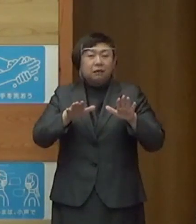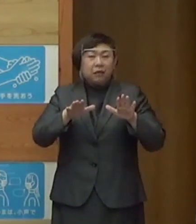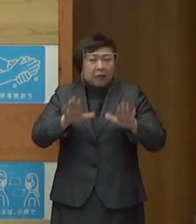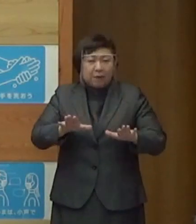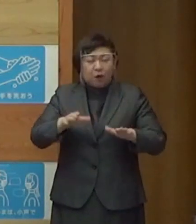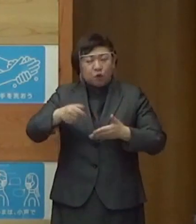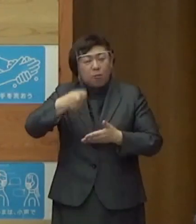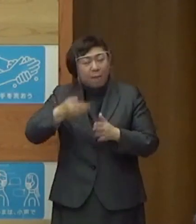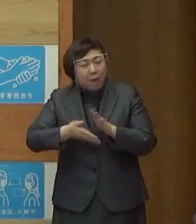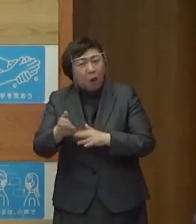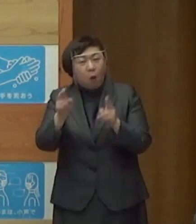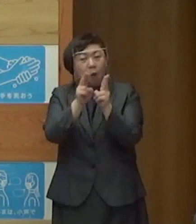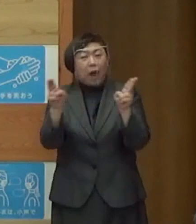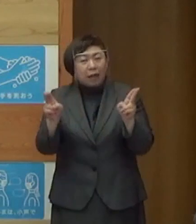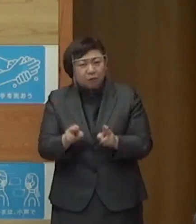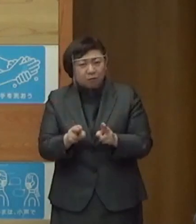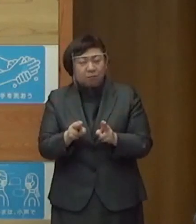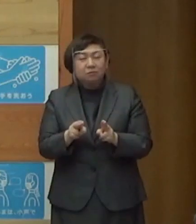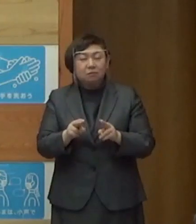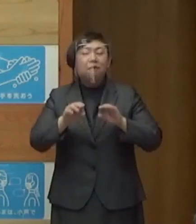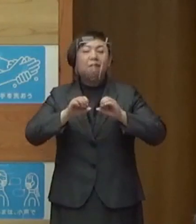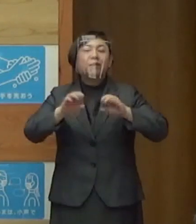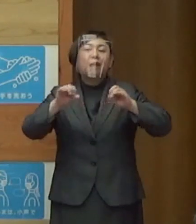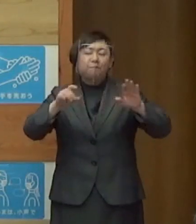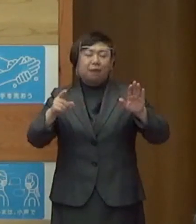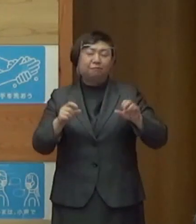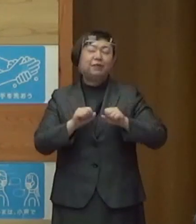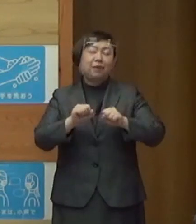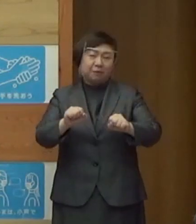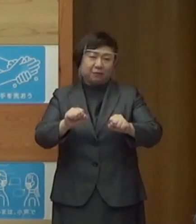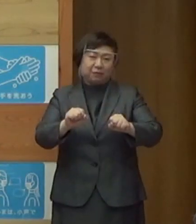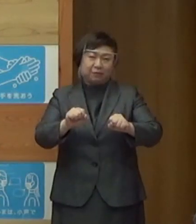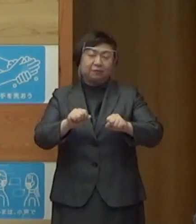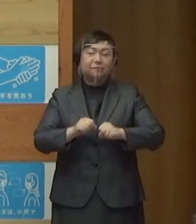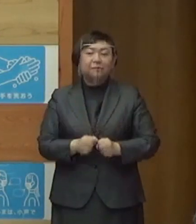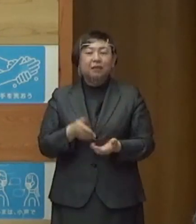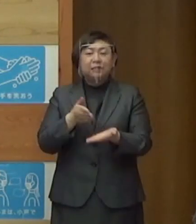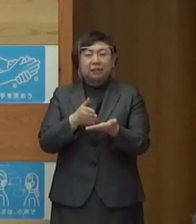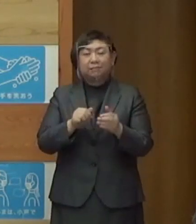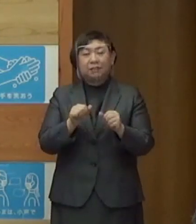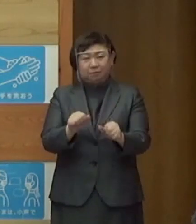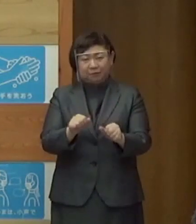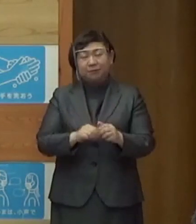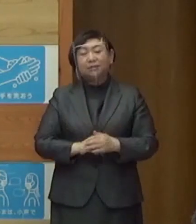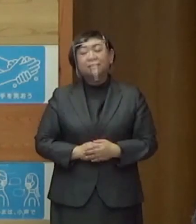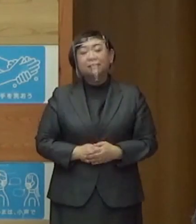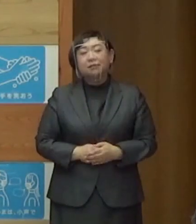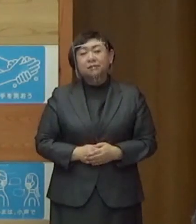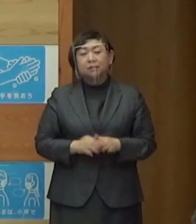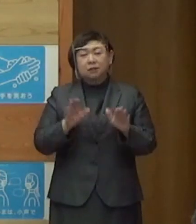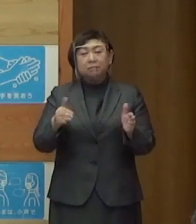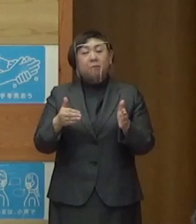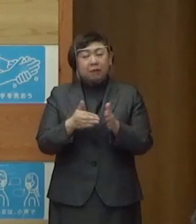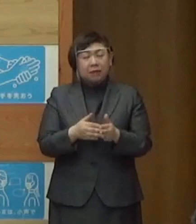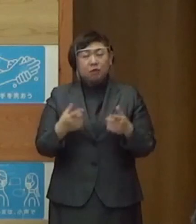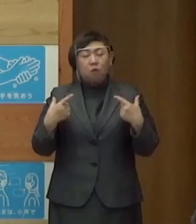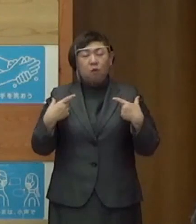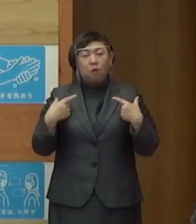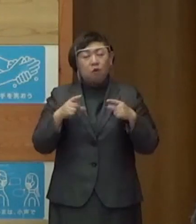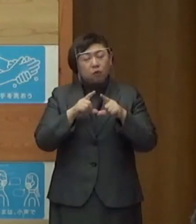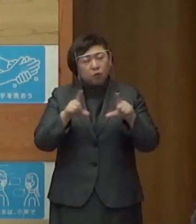道ということでキャンペーンをします。これを説明させていただきます。これまでの日